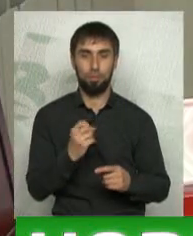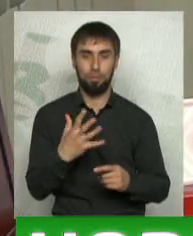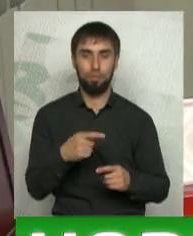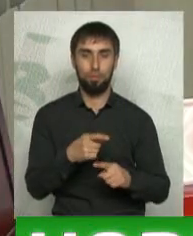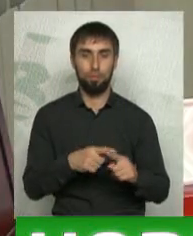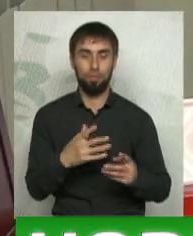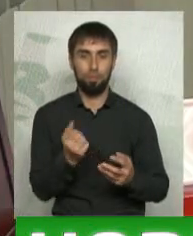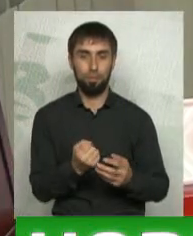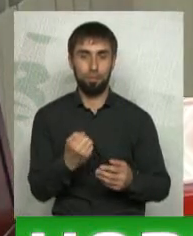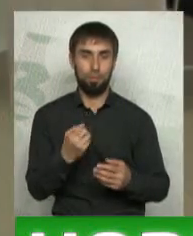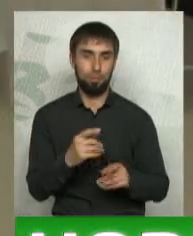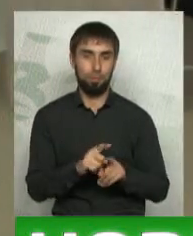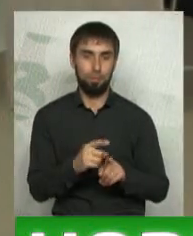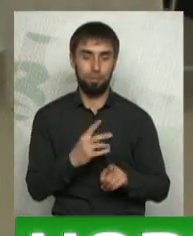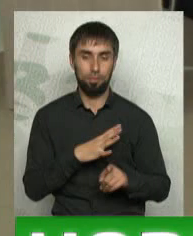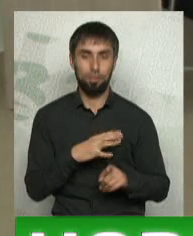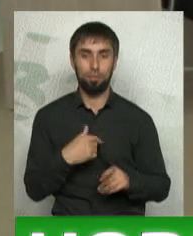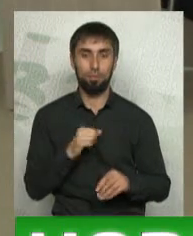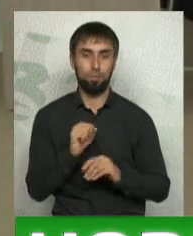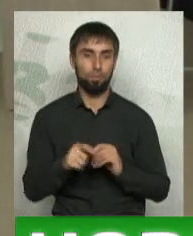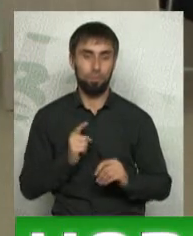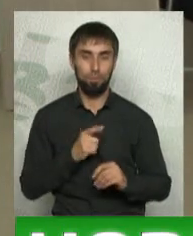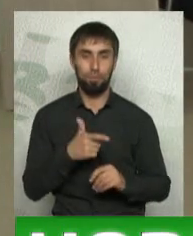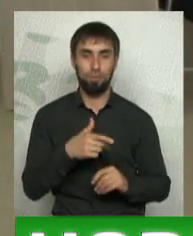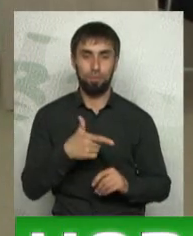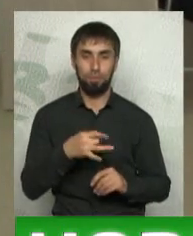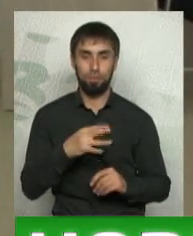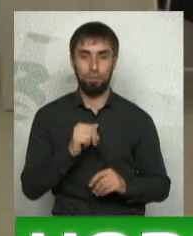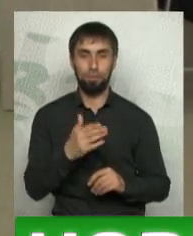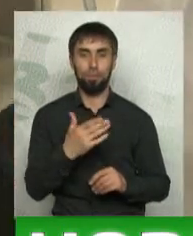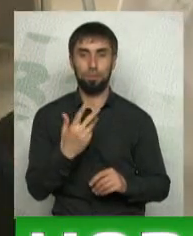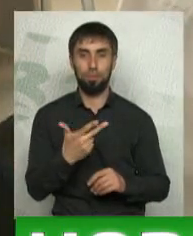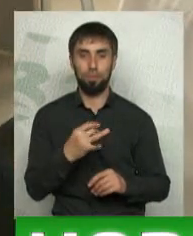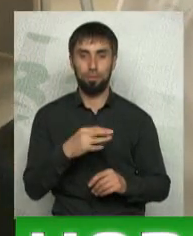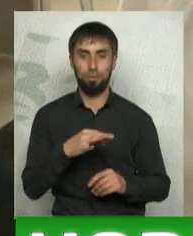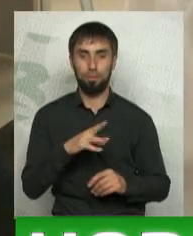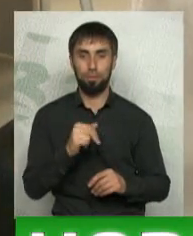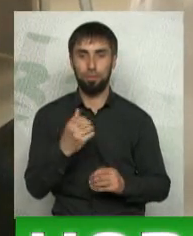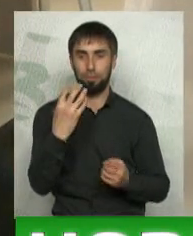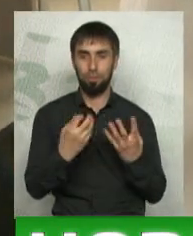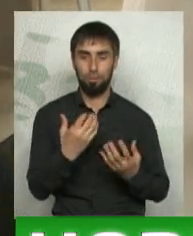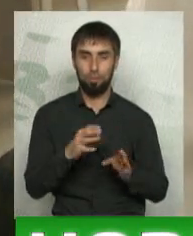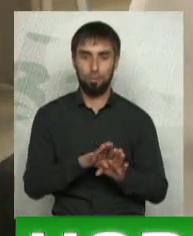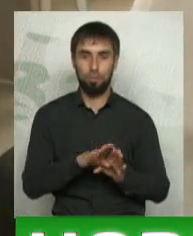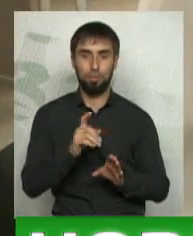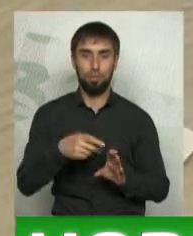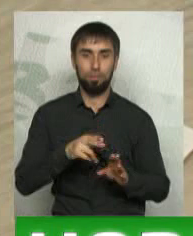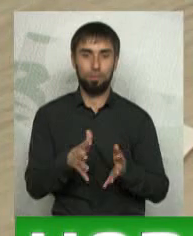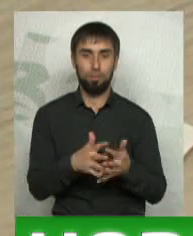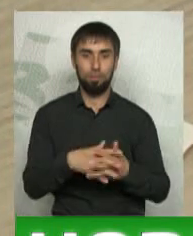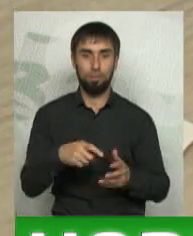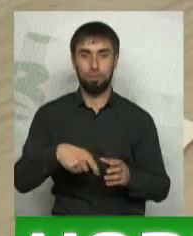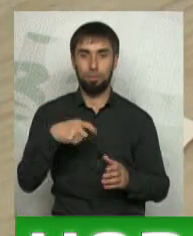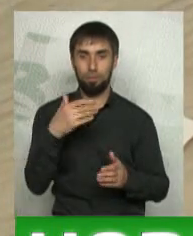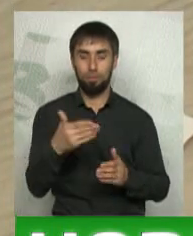надеюсь, конечно, на свою победу, как и все. Создать елочную гирлянду, запрограммировать 3 светодиода для светофора, собрать подъемный кран. Последнее,